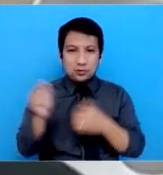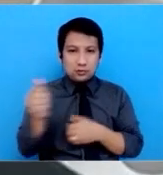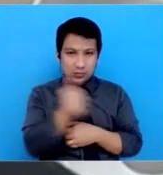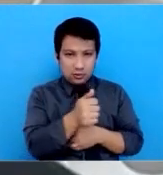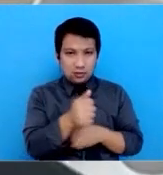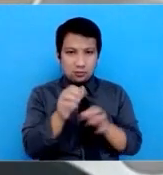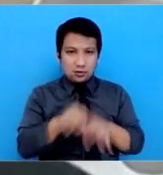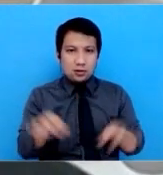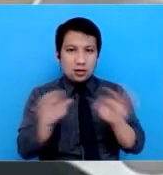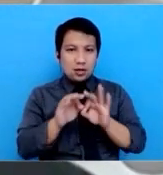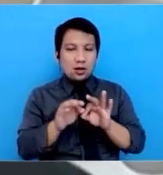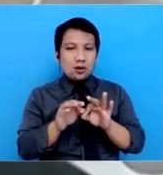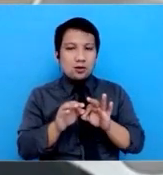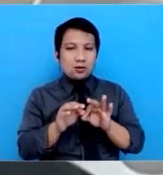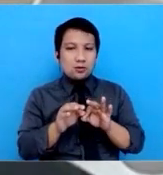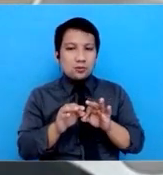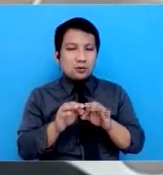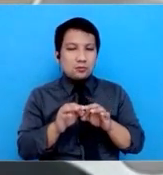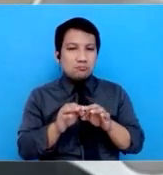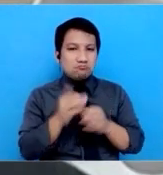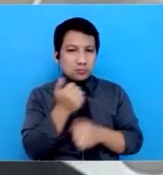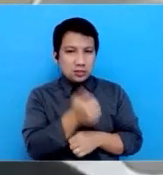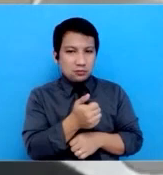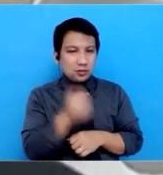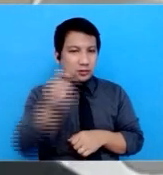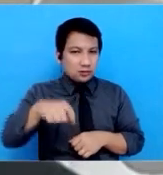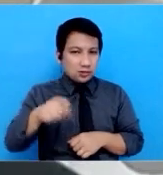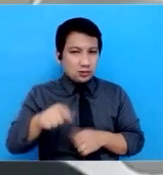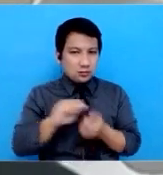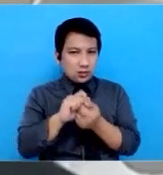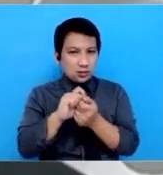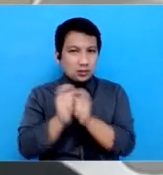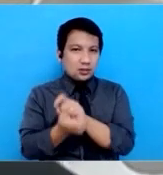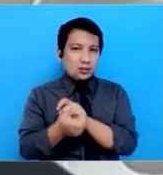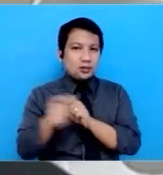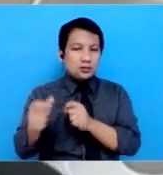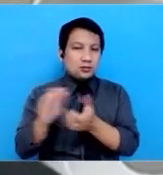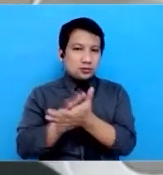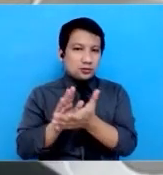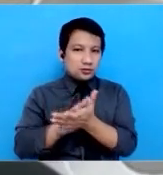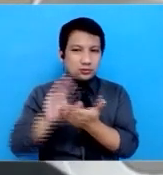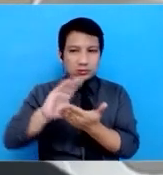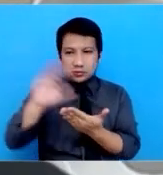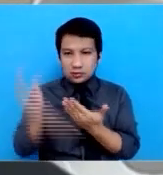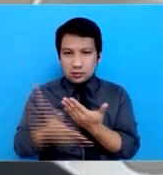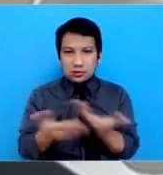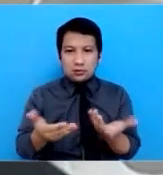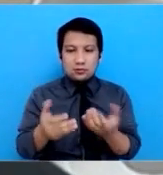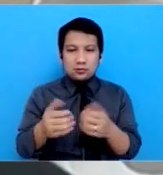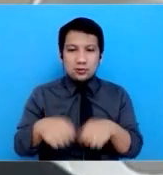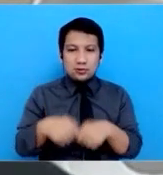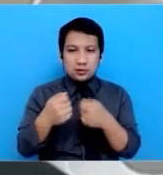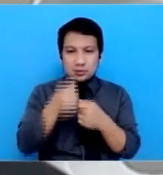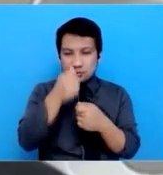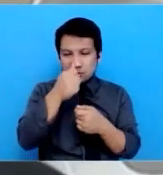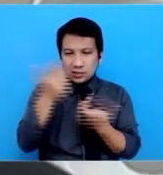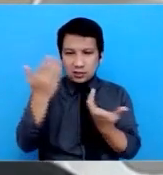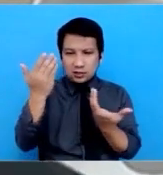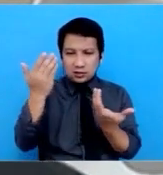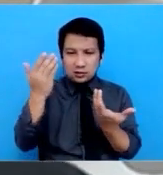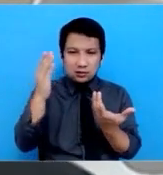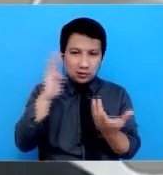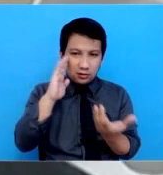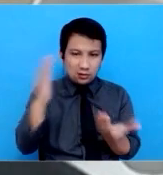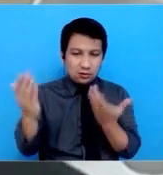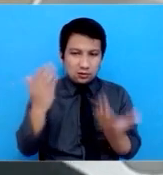po kailangan may necessary adjustment sila sa school calendar kasi nga po nasabi na ni Ma'am Liling na ang